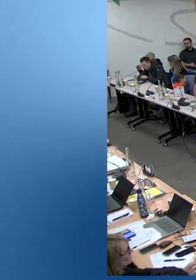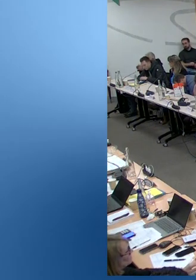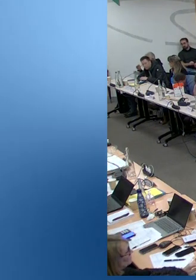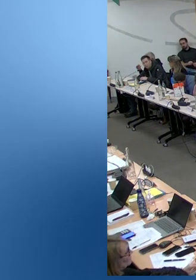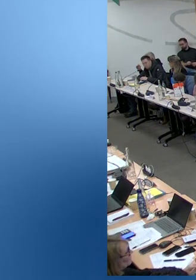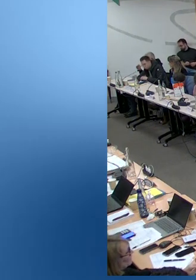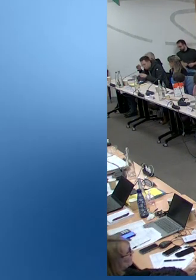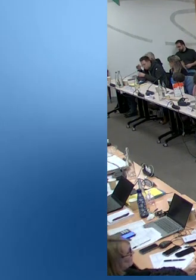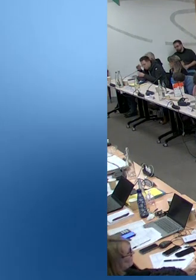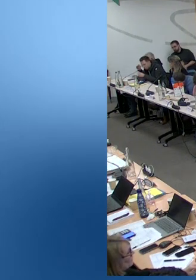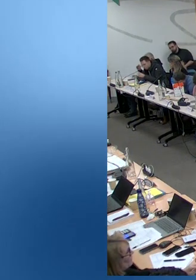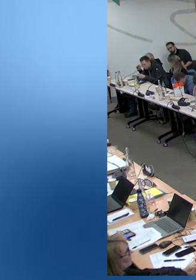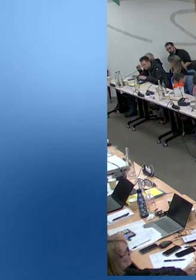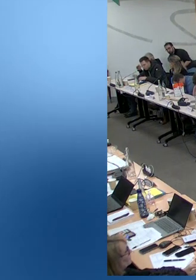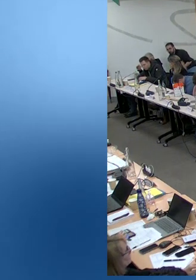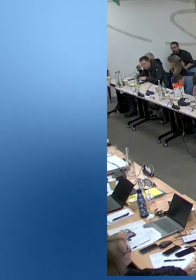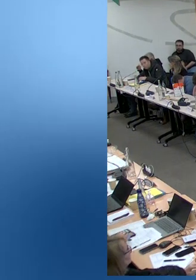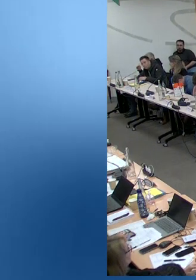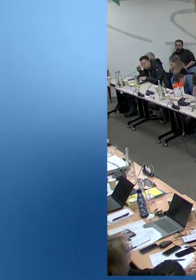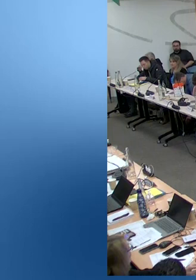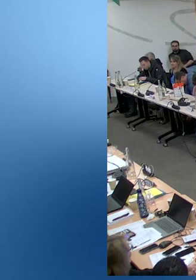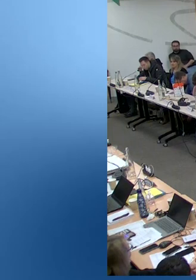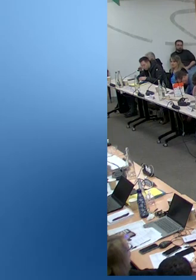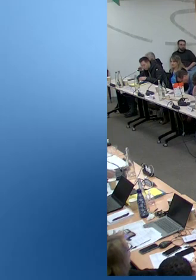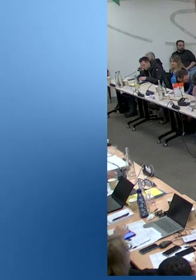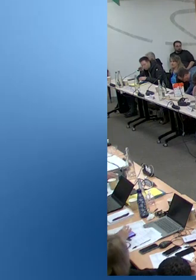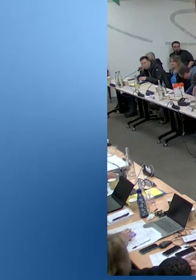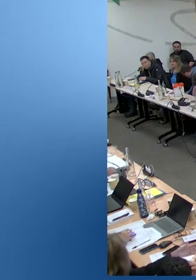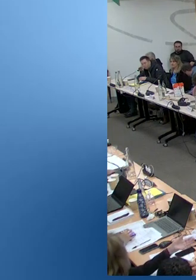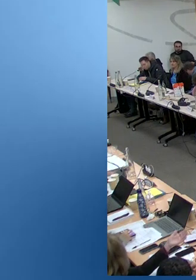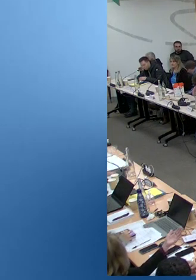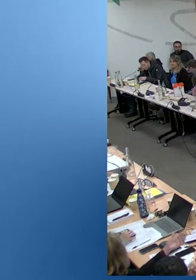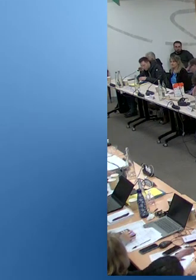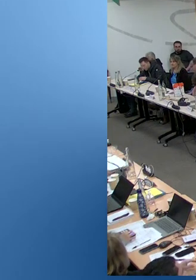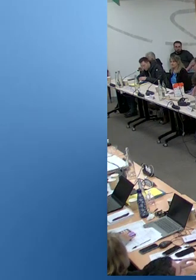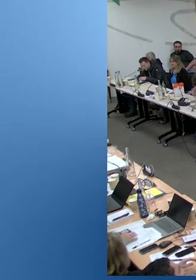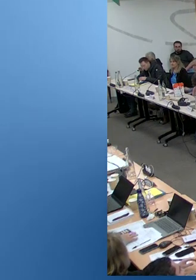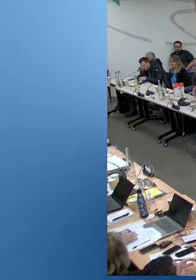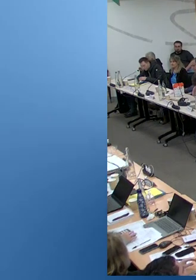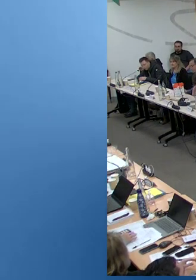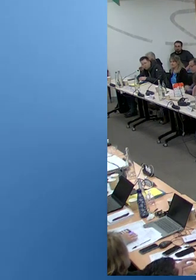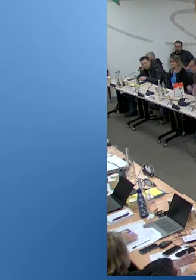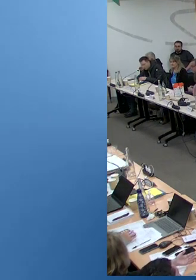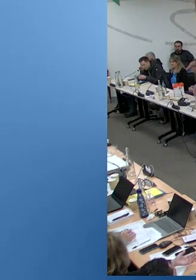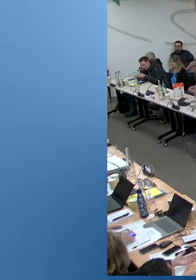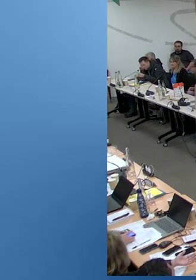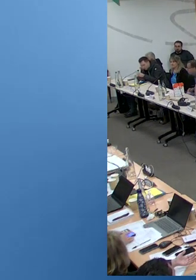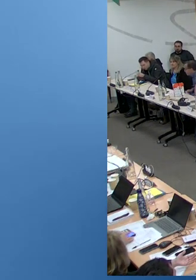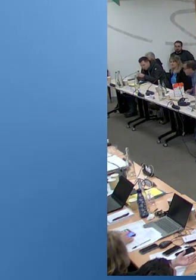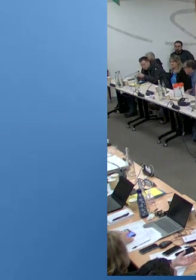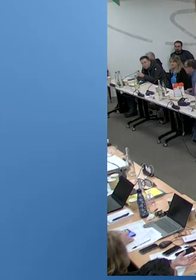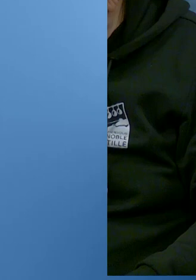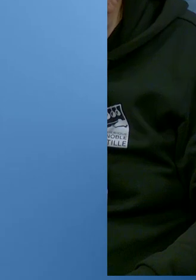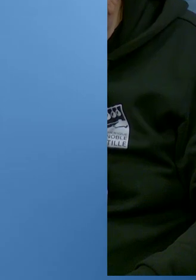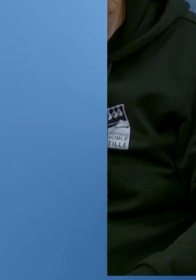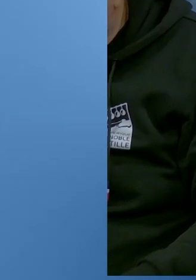lorsqu'il s'agit de faire une suspension de séance pour écouter les personnes qui vous sont favorables vous le faites bien volontiers cette fois vous avez un commerçant qui attend et